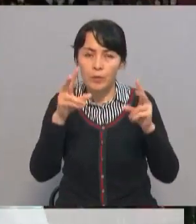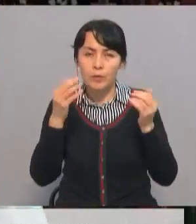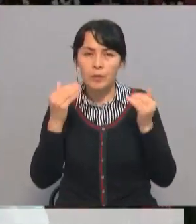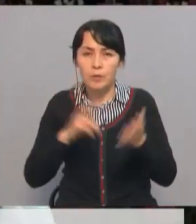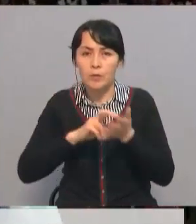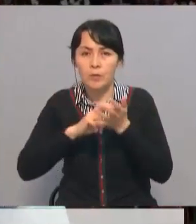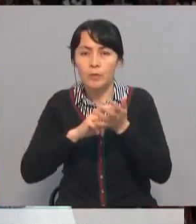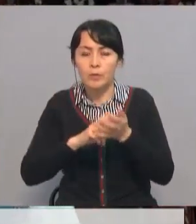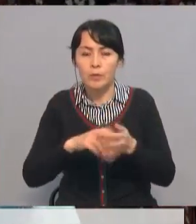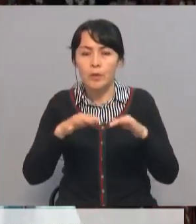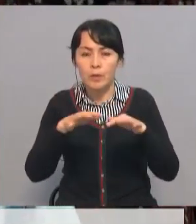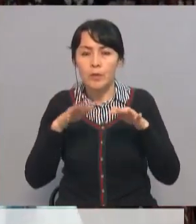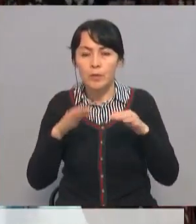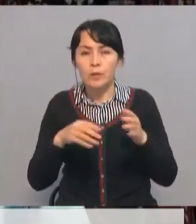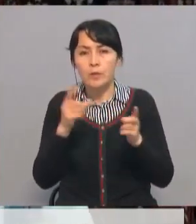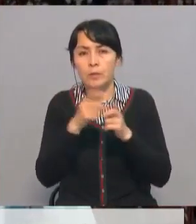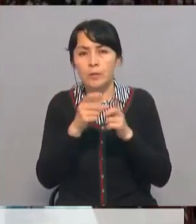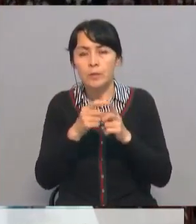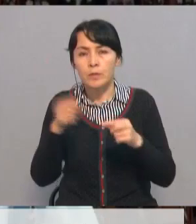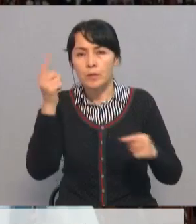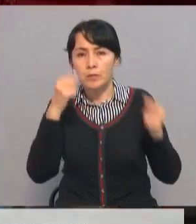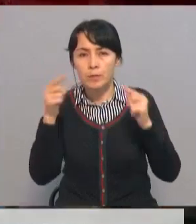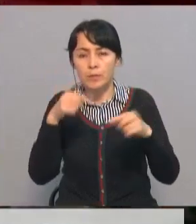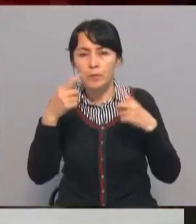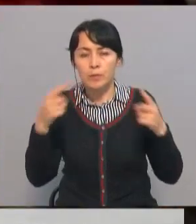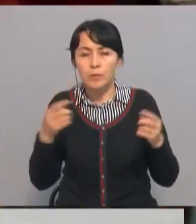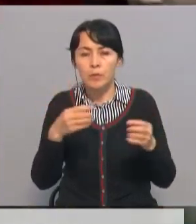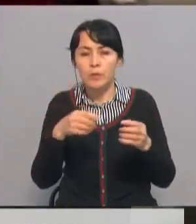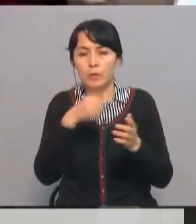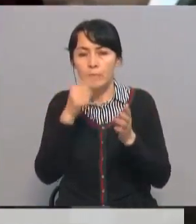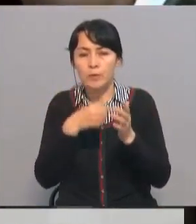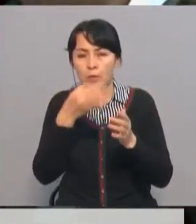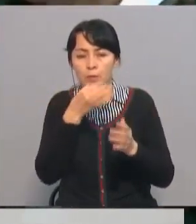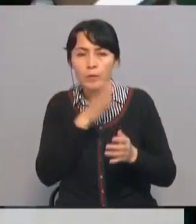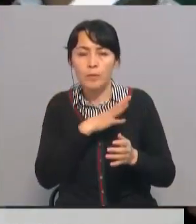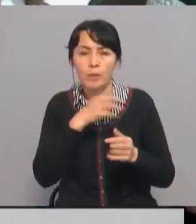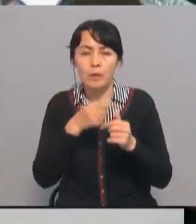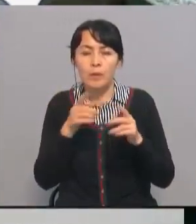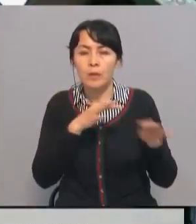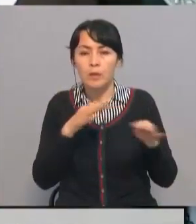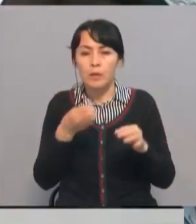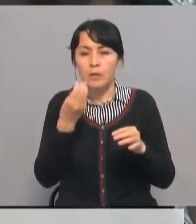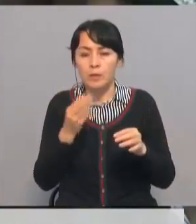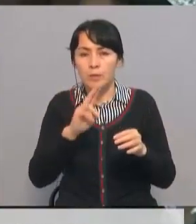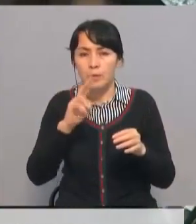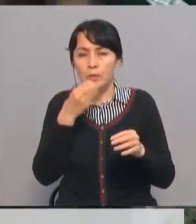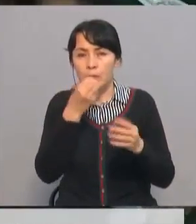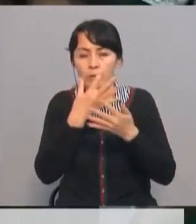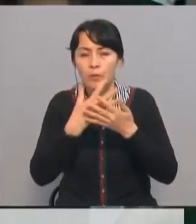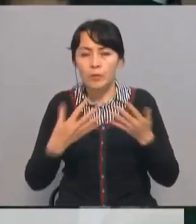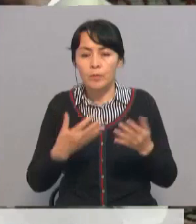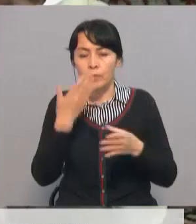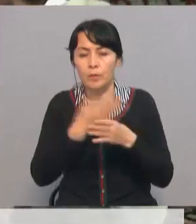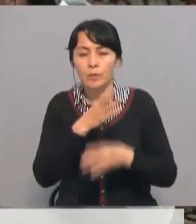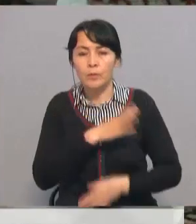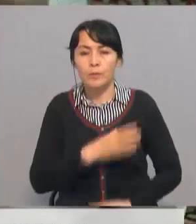еткізер дәстүрінен көрініс, мақал мәтел, жұмбақ жасыру секілді қойылымдар өтті. Аталған шараға Шамшат көже ұлттық тағамдар желісі